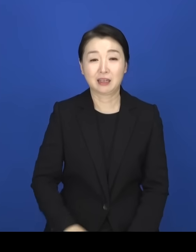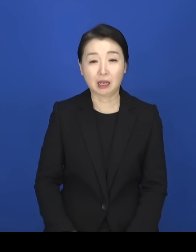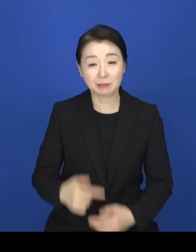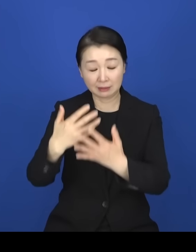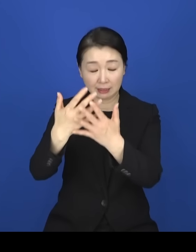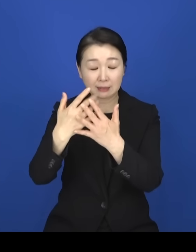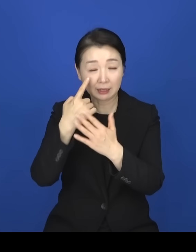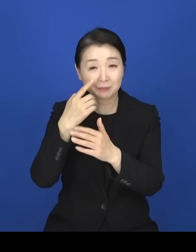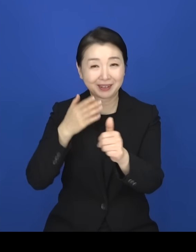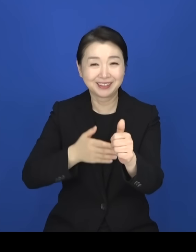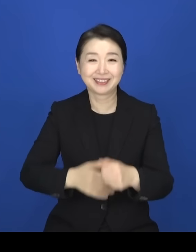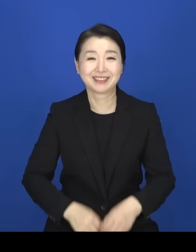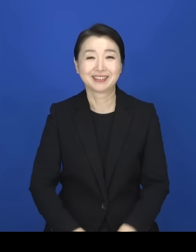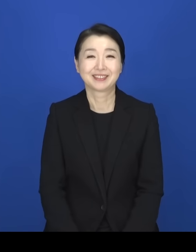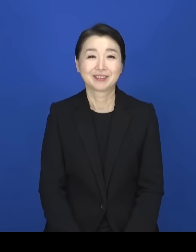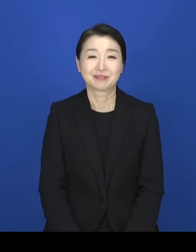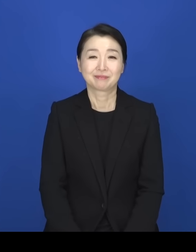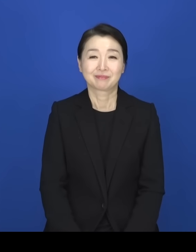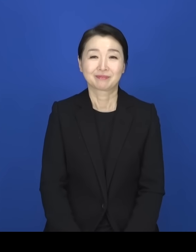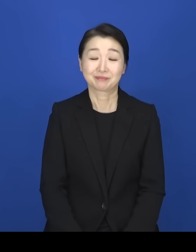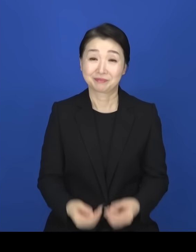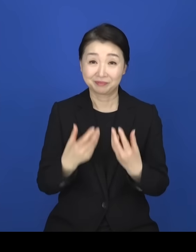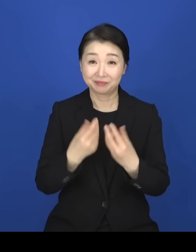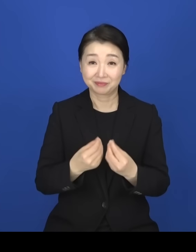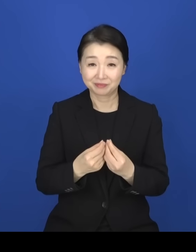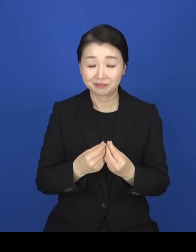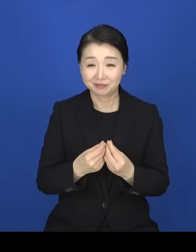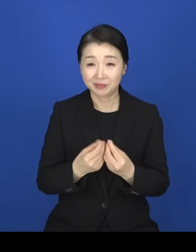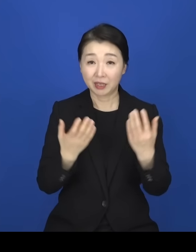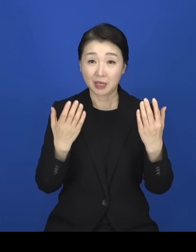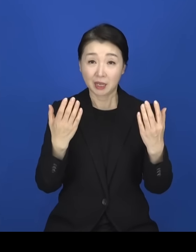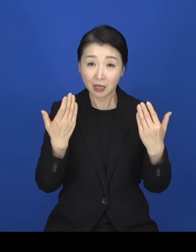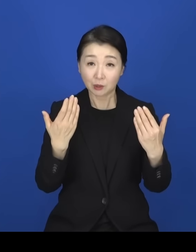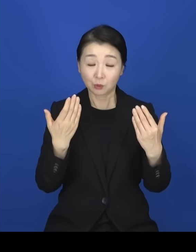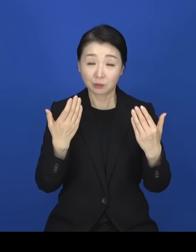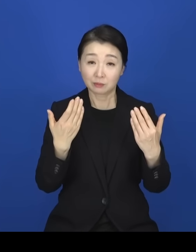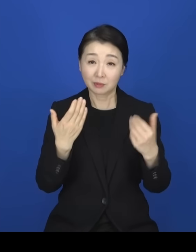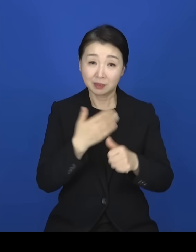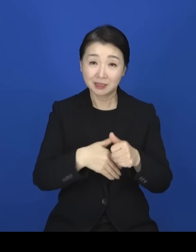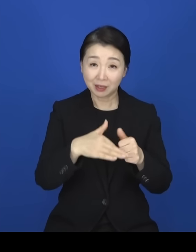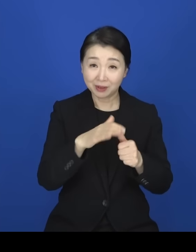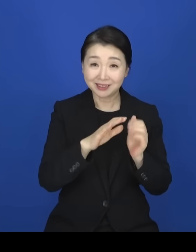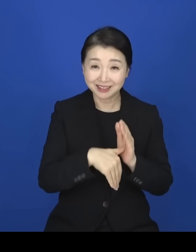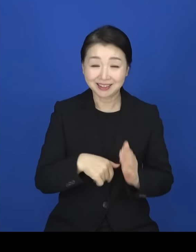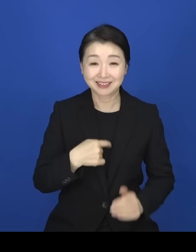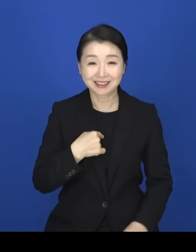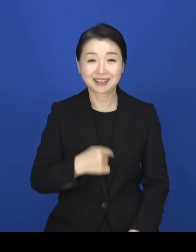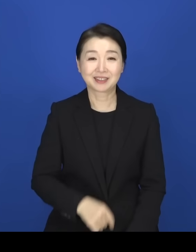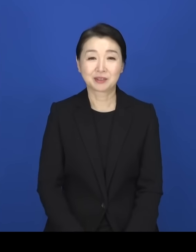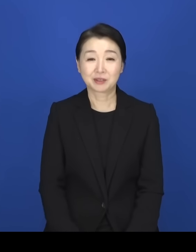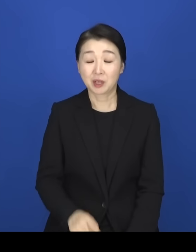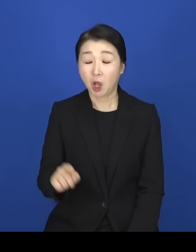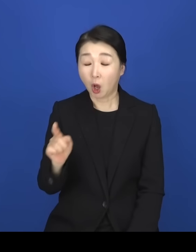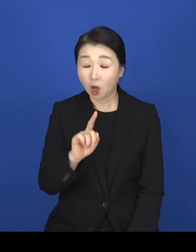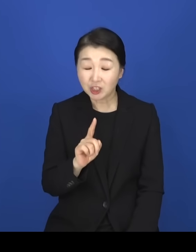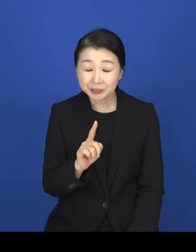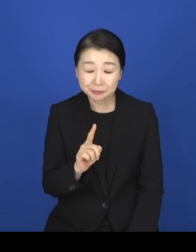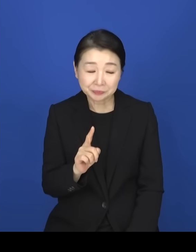상상을 잘 해주시면 감사드리겠습니다. 뭐 예를 들어서 이제 뭐 학교인 상황이고 제가 뭐 이렇게 어디